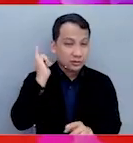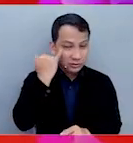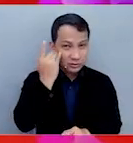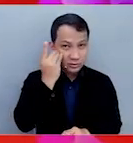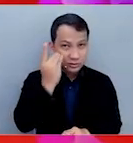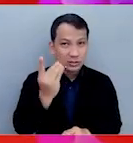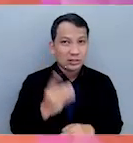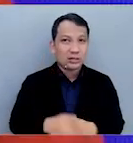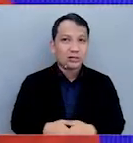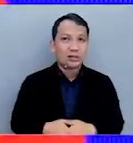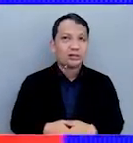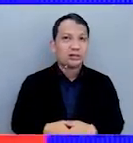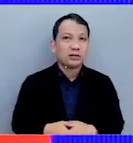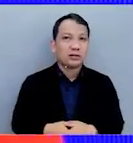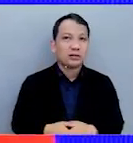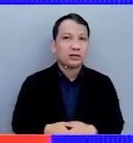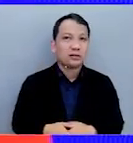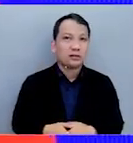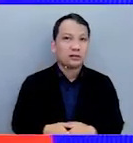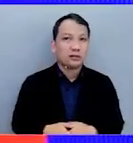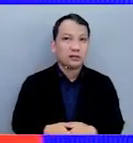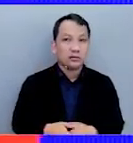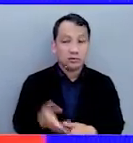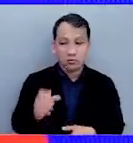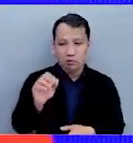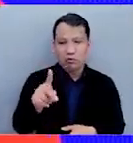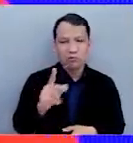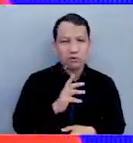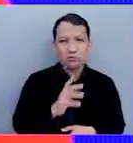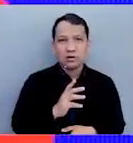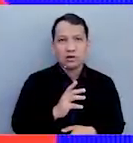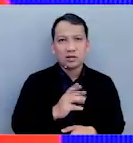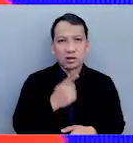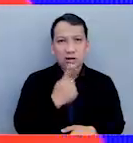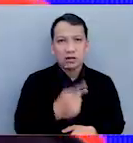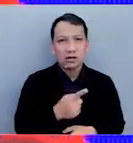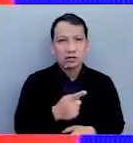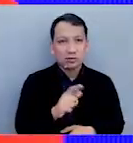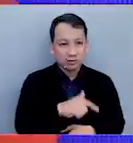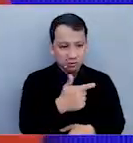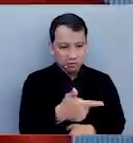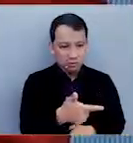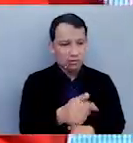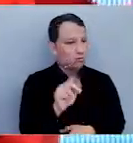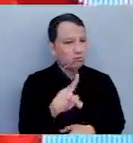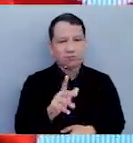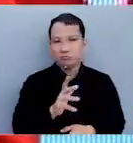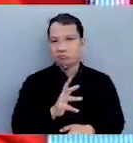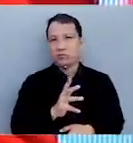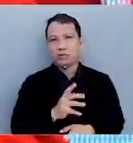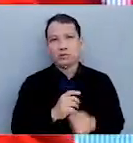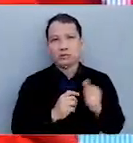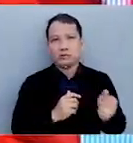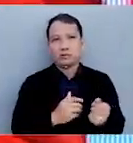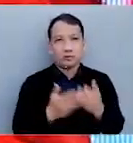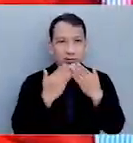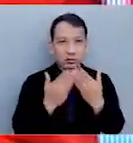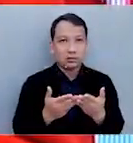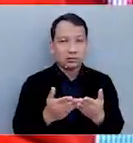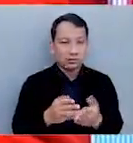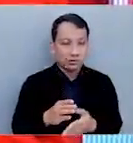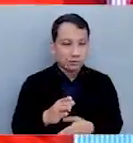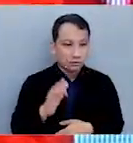Leon. Umukay naman si Boss Joey at sinabi niya, kung kayong dalawa gagawa, okay ako. Pasalamat kami kay Boss